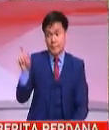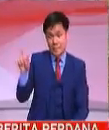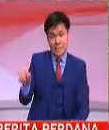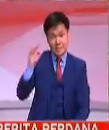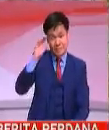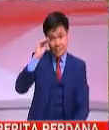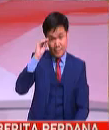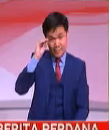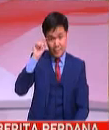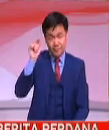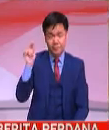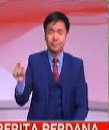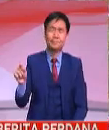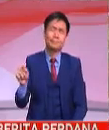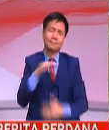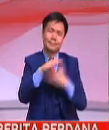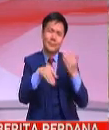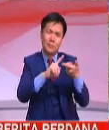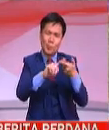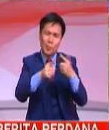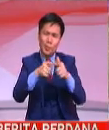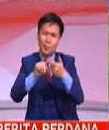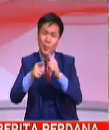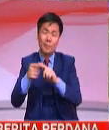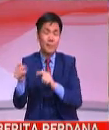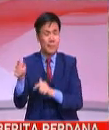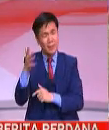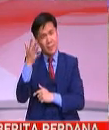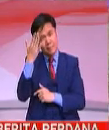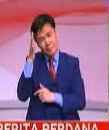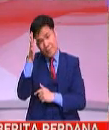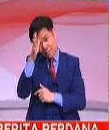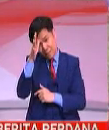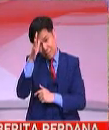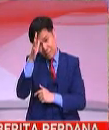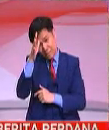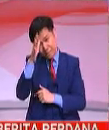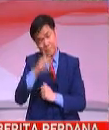Mohon rakan-rakan seperjuangan arwah yang mengenali arwah